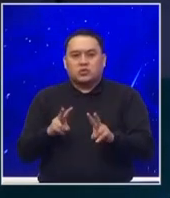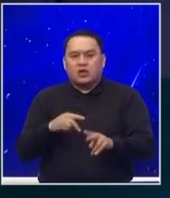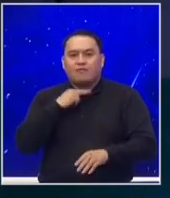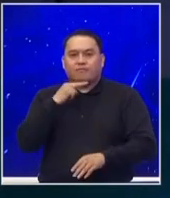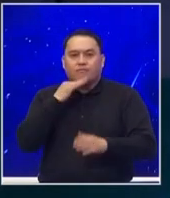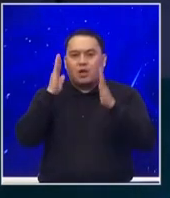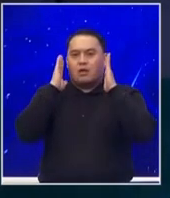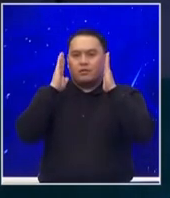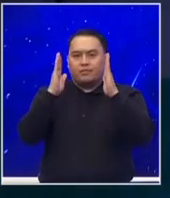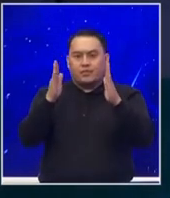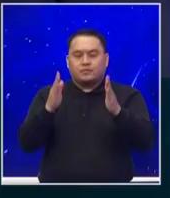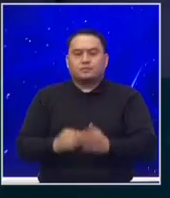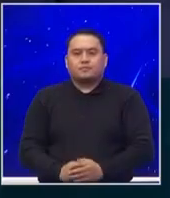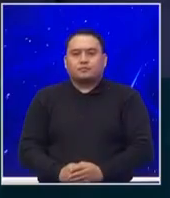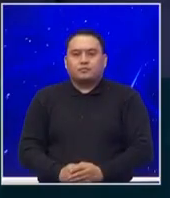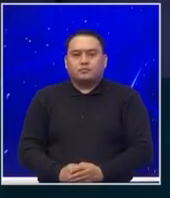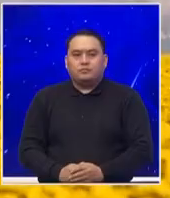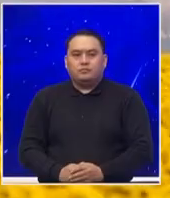назар аударғаны жөн.